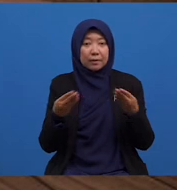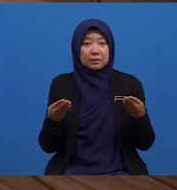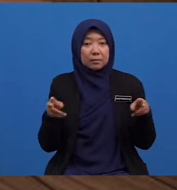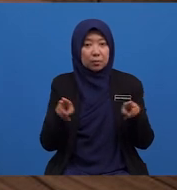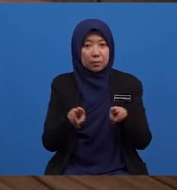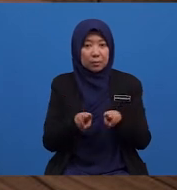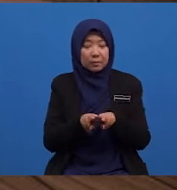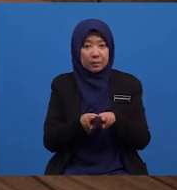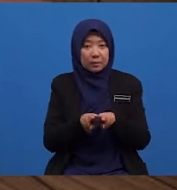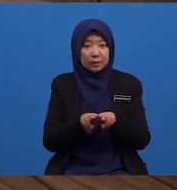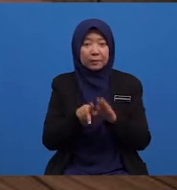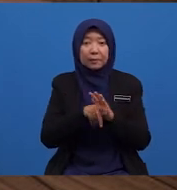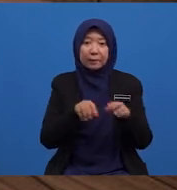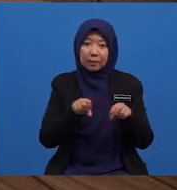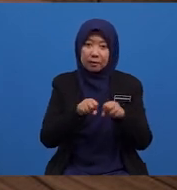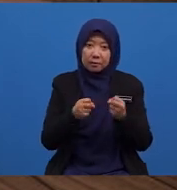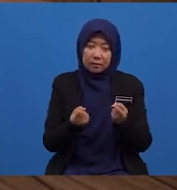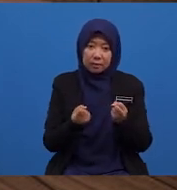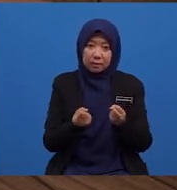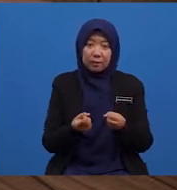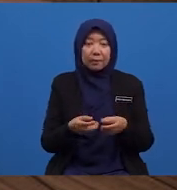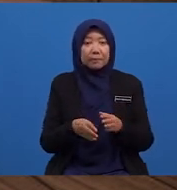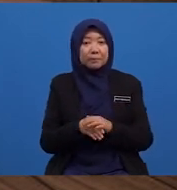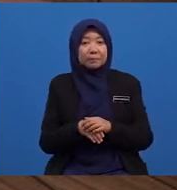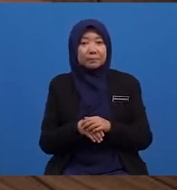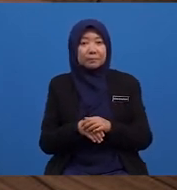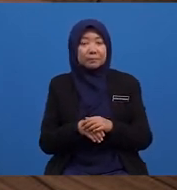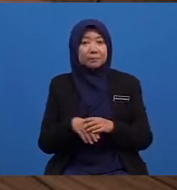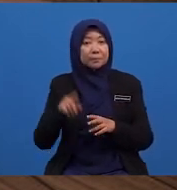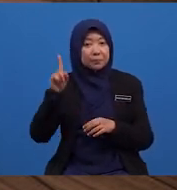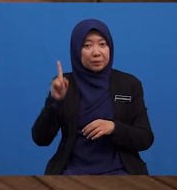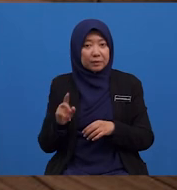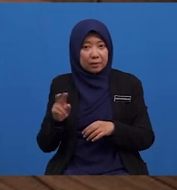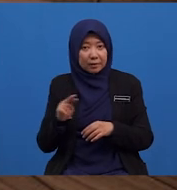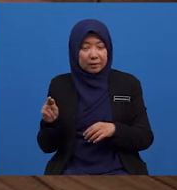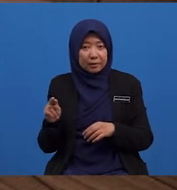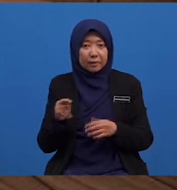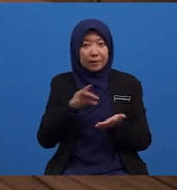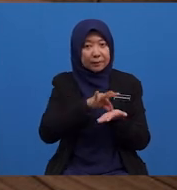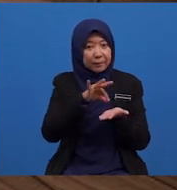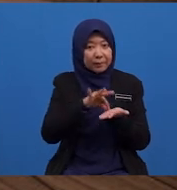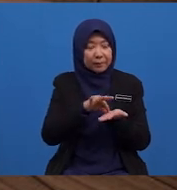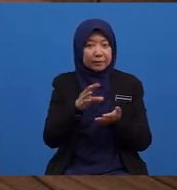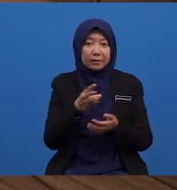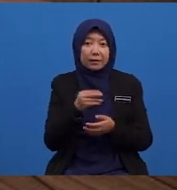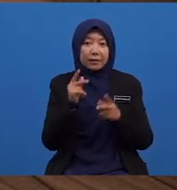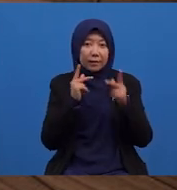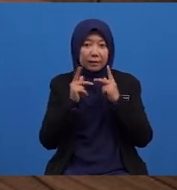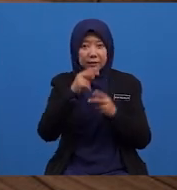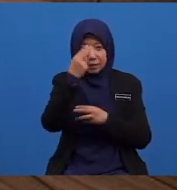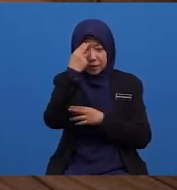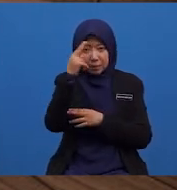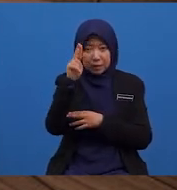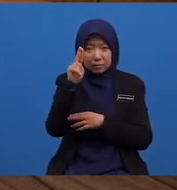perumpamaan, pepatah, bidalan, perbilangan, dan kata-kata hikmat.